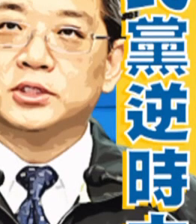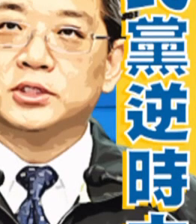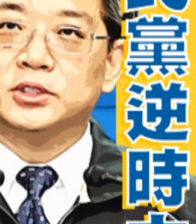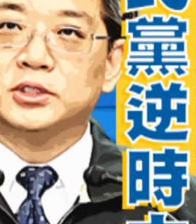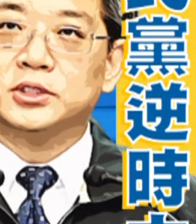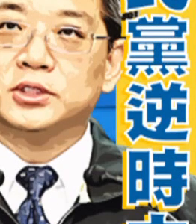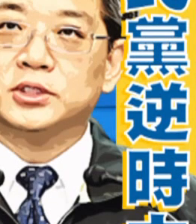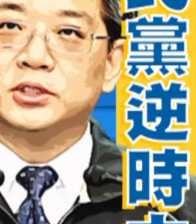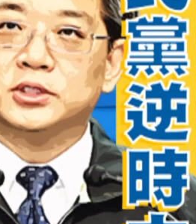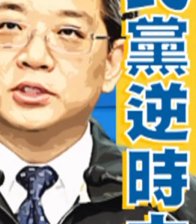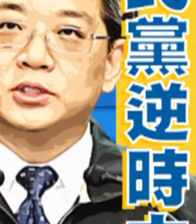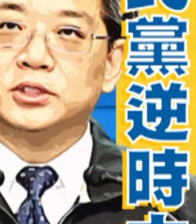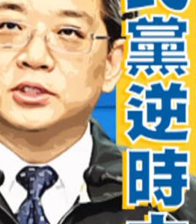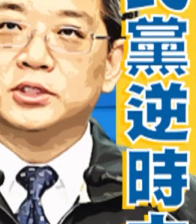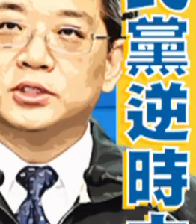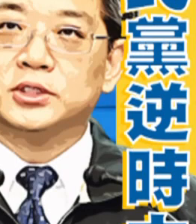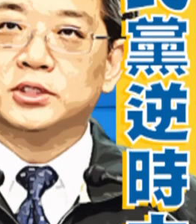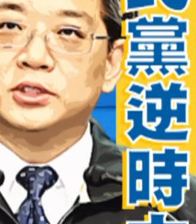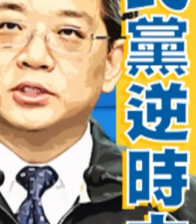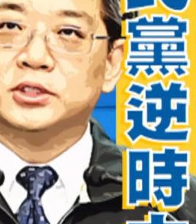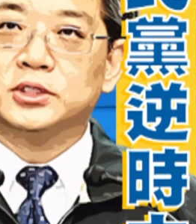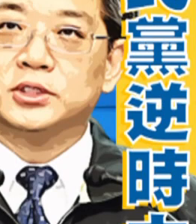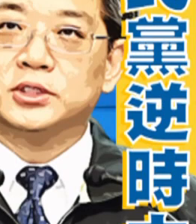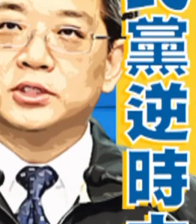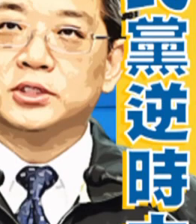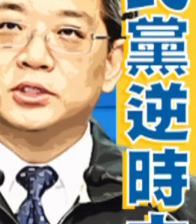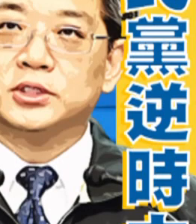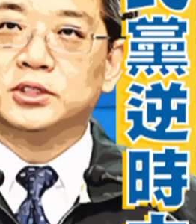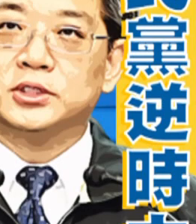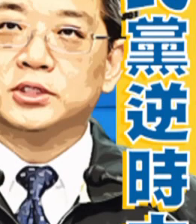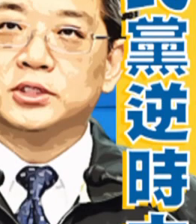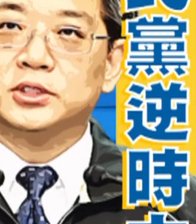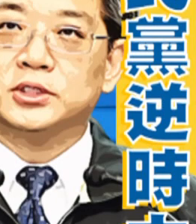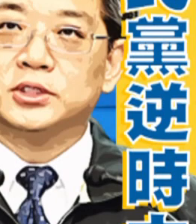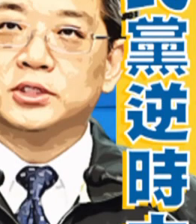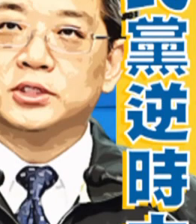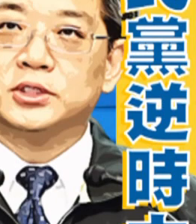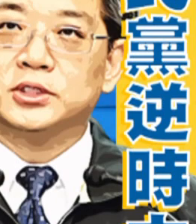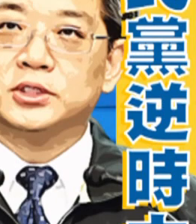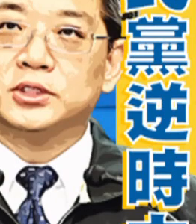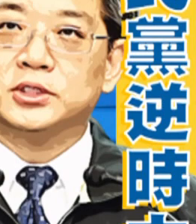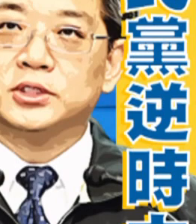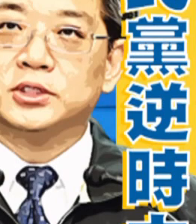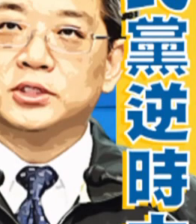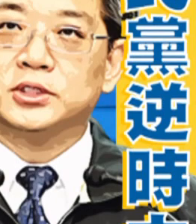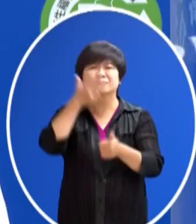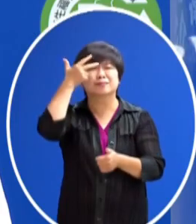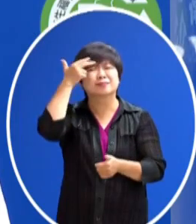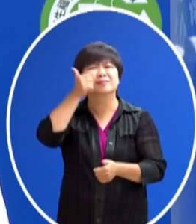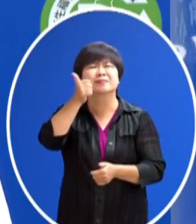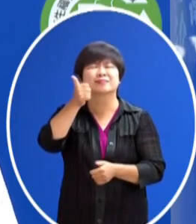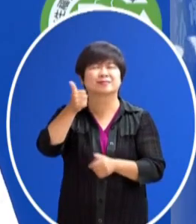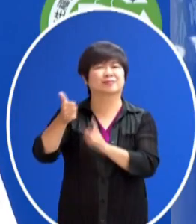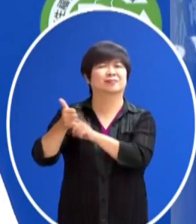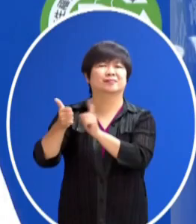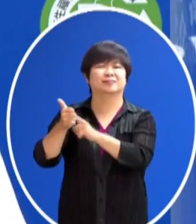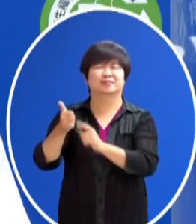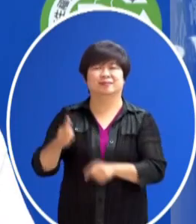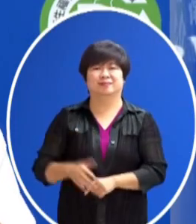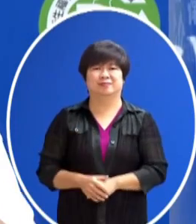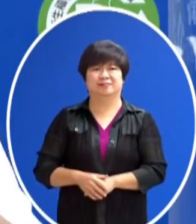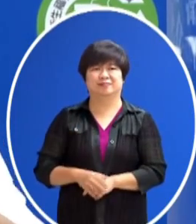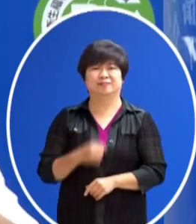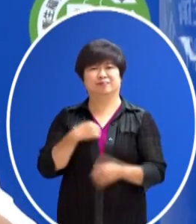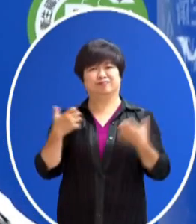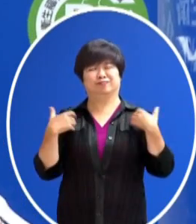九条，就是要罚三十万以上两百万以下。安尼，但部长算足客气，甲你送正